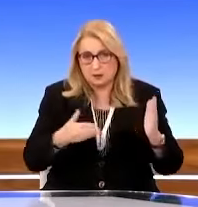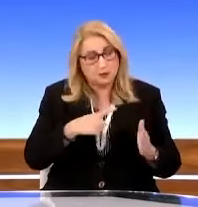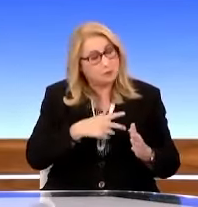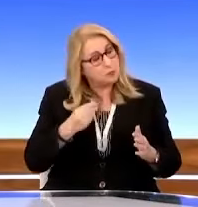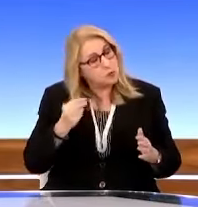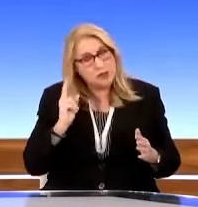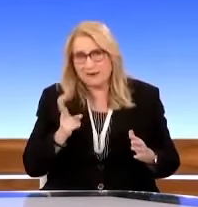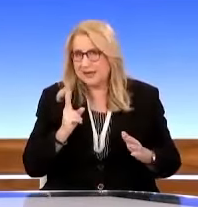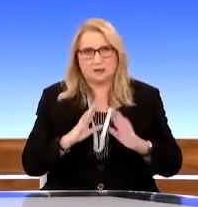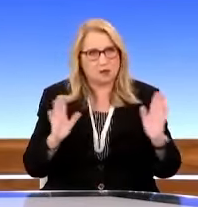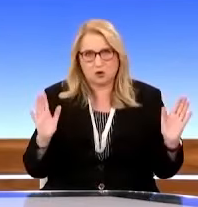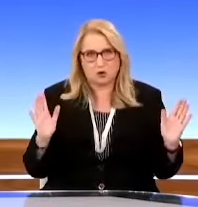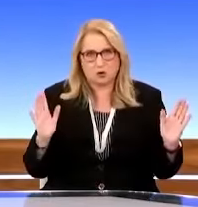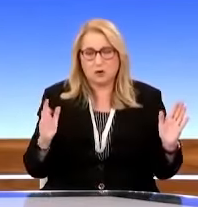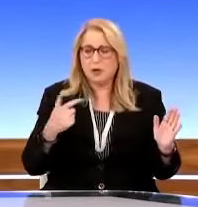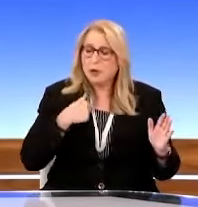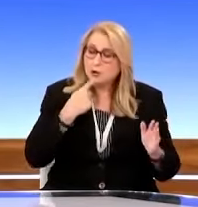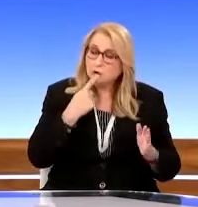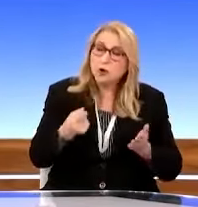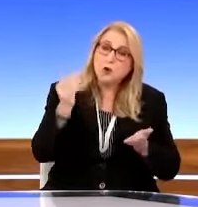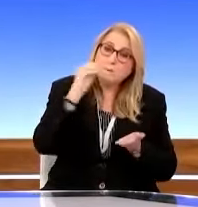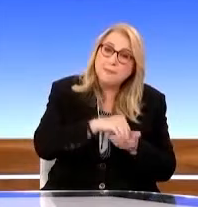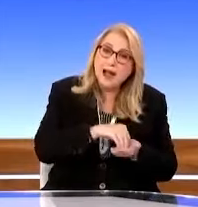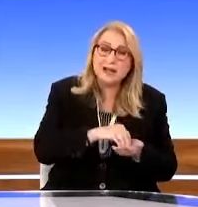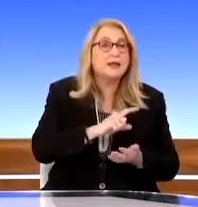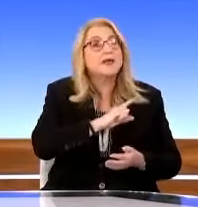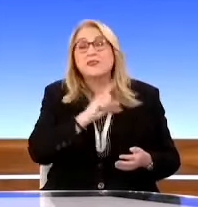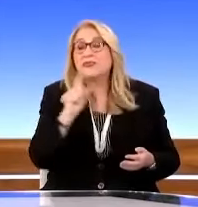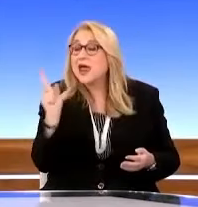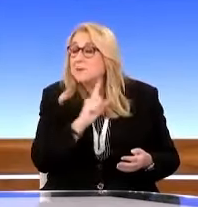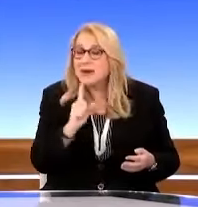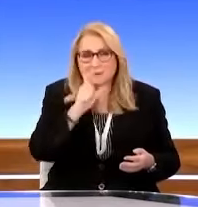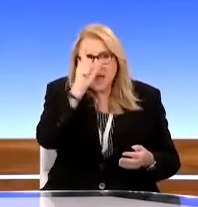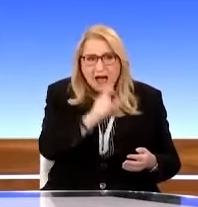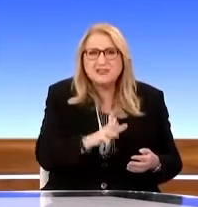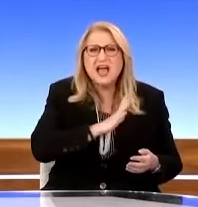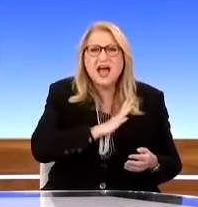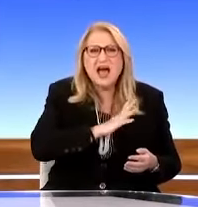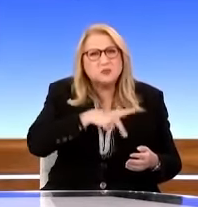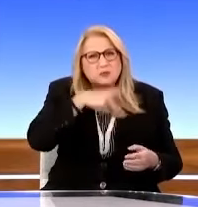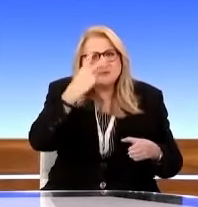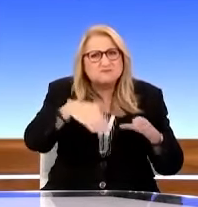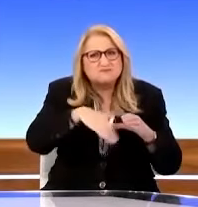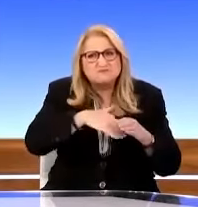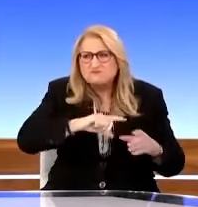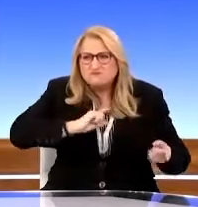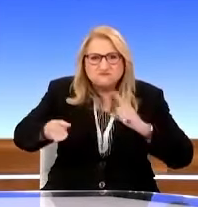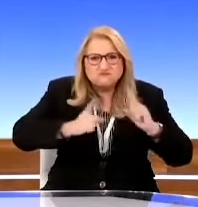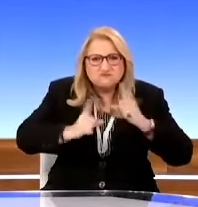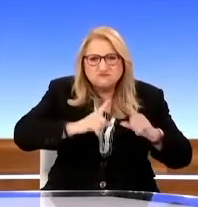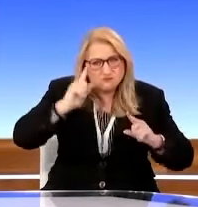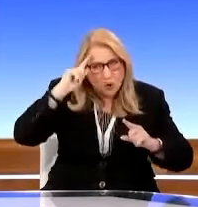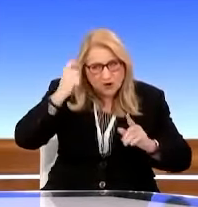επικίνδυνο. Θα το ξαναπώ για ακόμα μια φορά. Δεν πρέπει οι διακινητές να καθορίζουν ποιος μπαίνει στην Ευρωπαϊκή